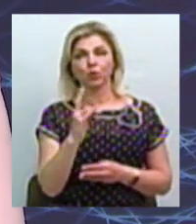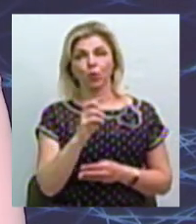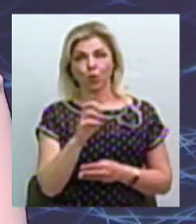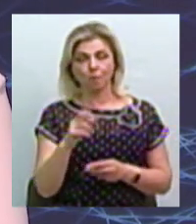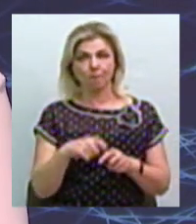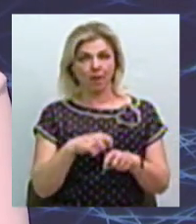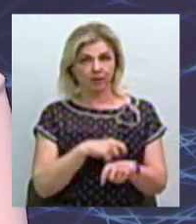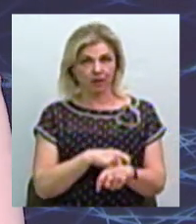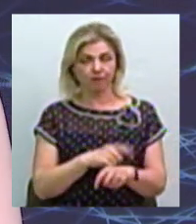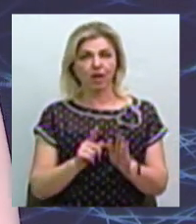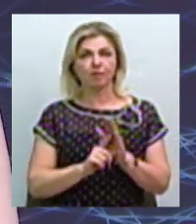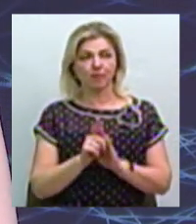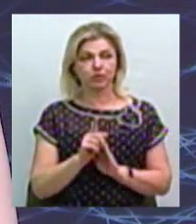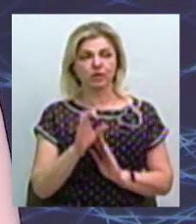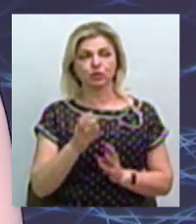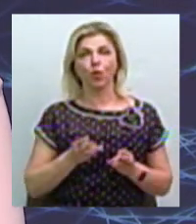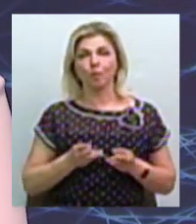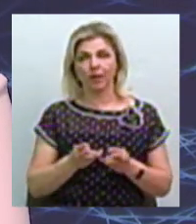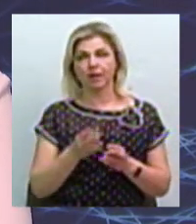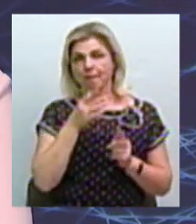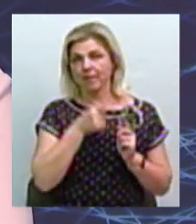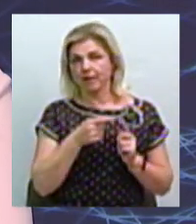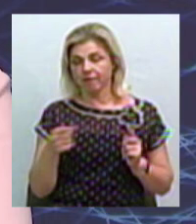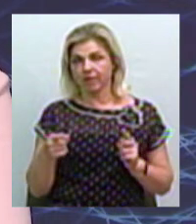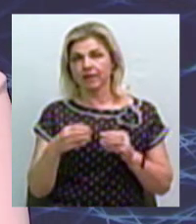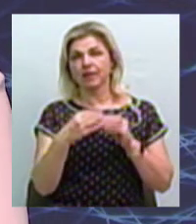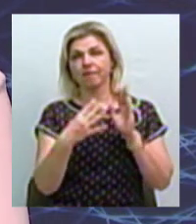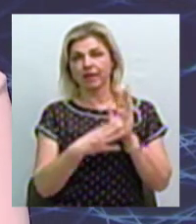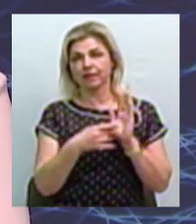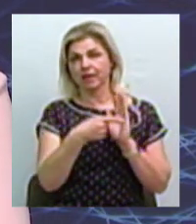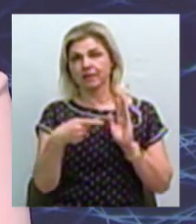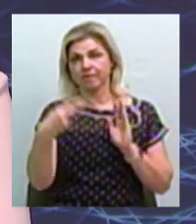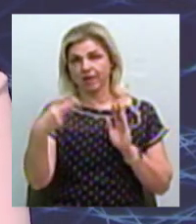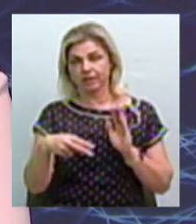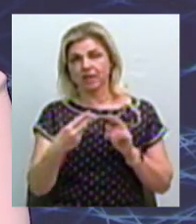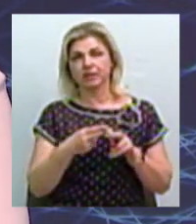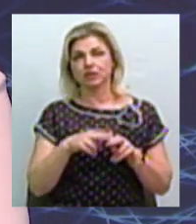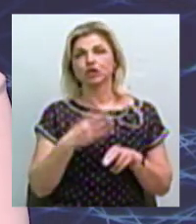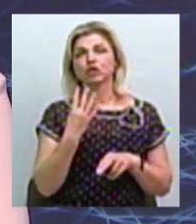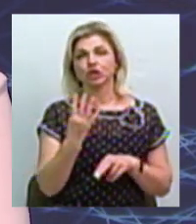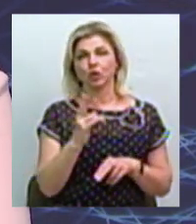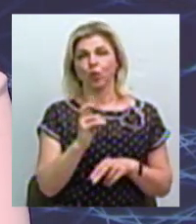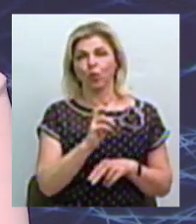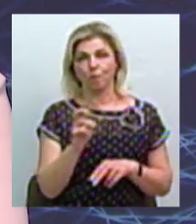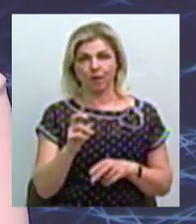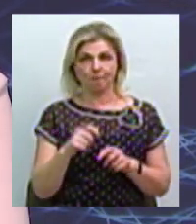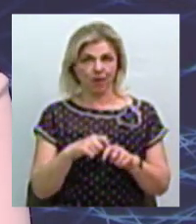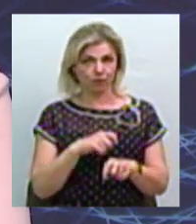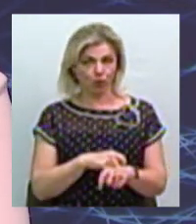то починаючи з опалювального періоду 19-20, це вже 4 кубічних метрів.